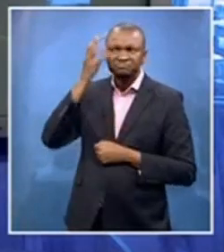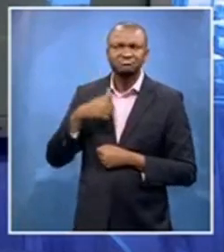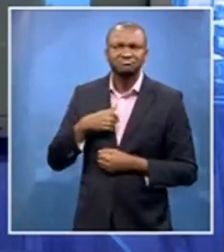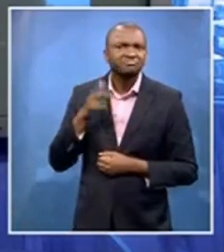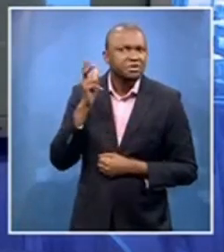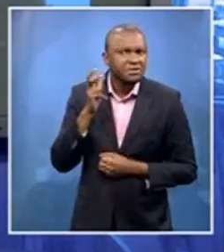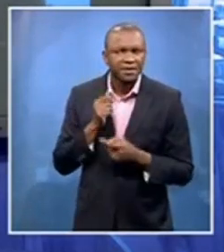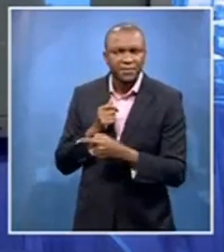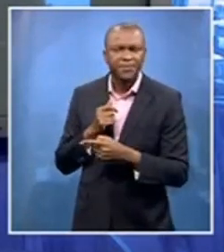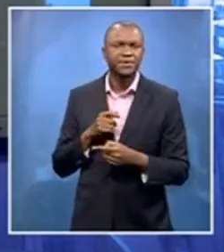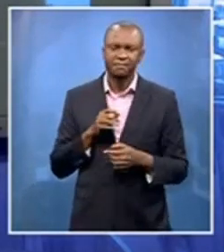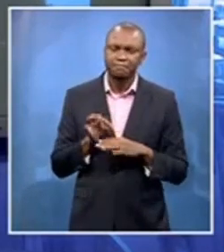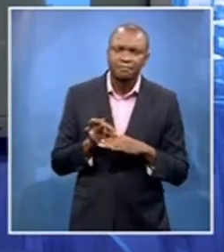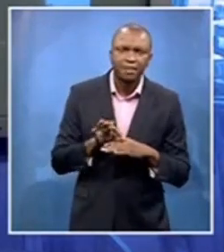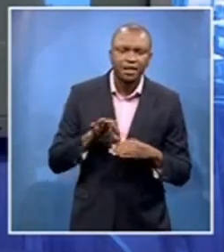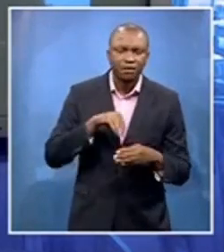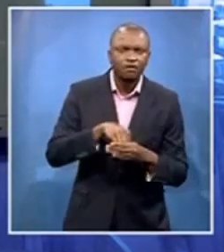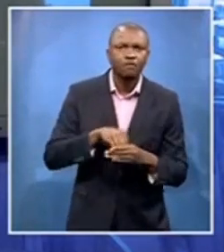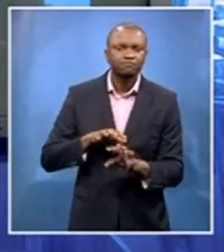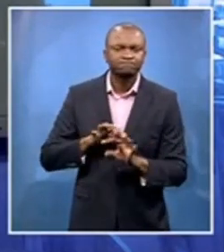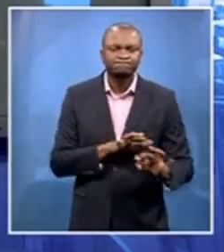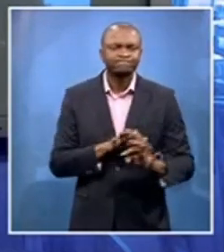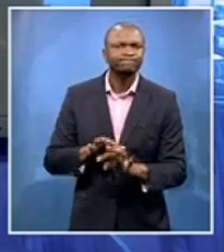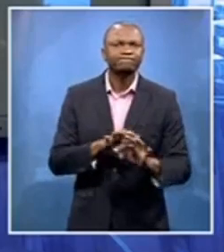kamanzini. Ngabe nihlele ini ngale mashi maseko?